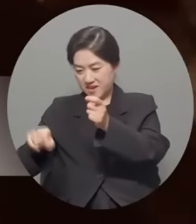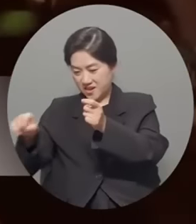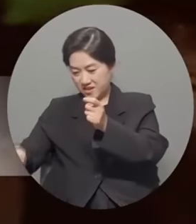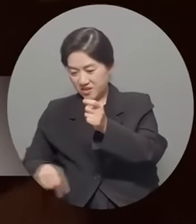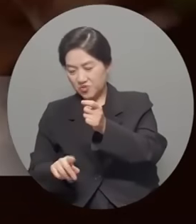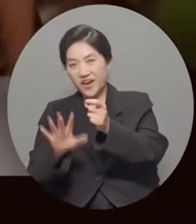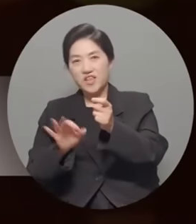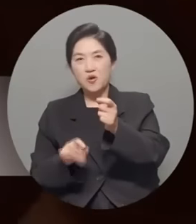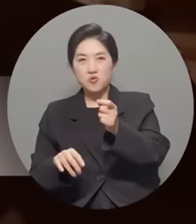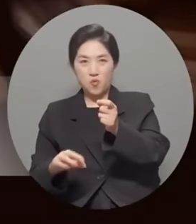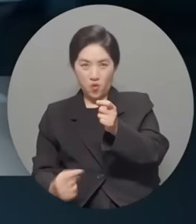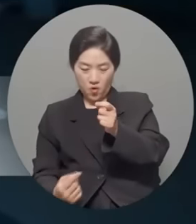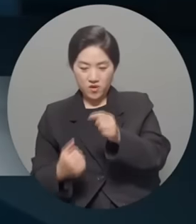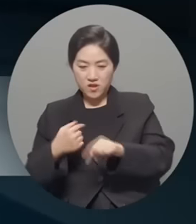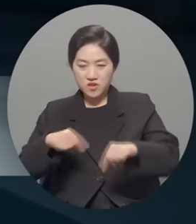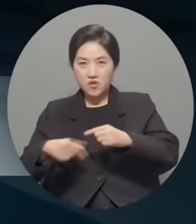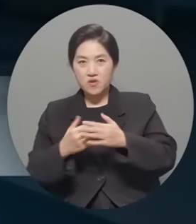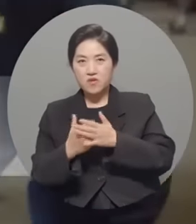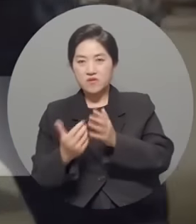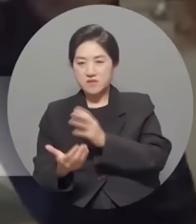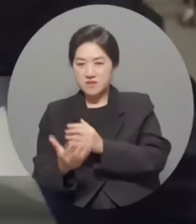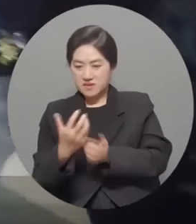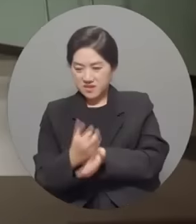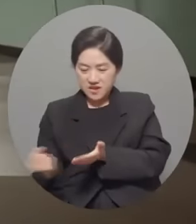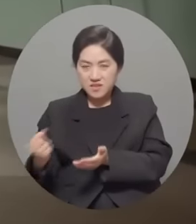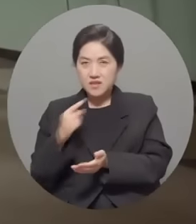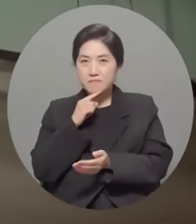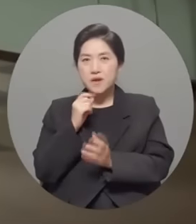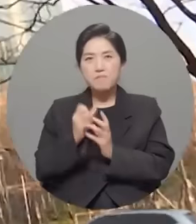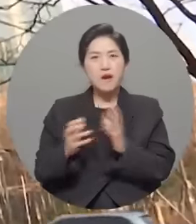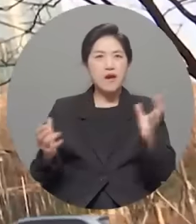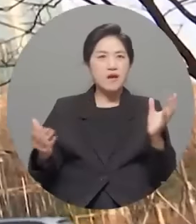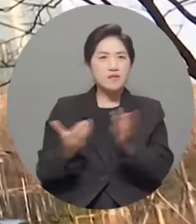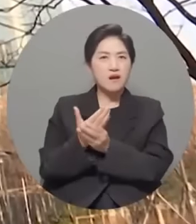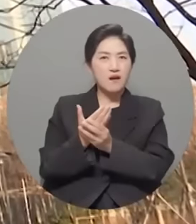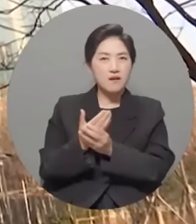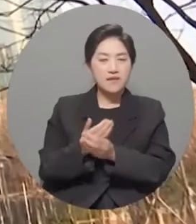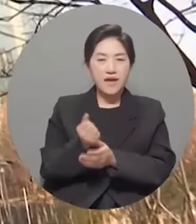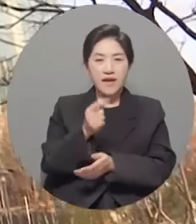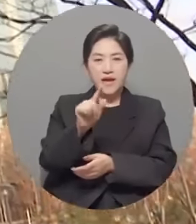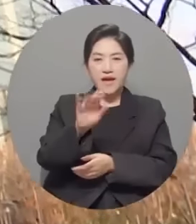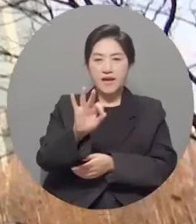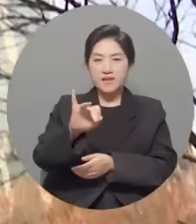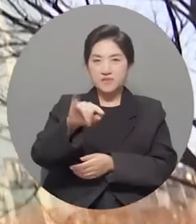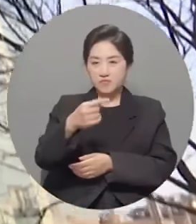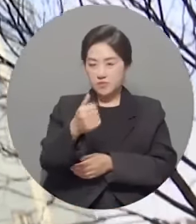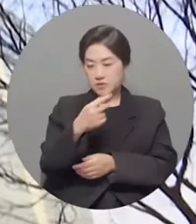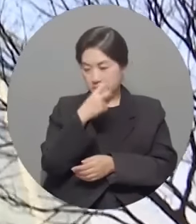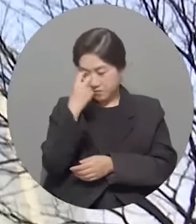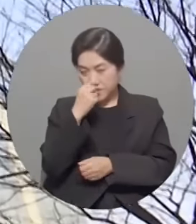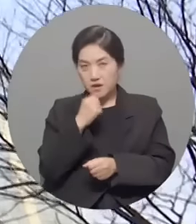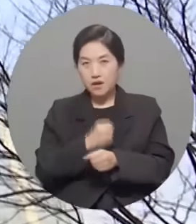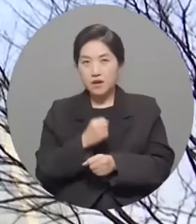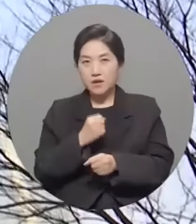어두어가 경영권을 탈취하려 했다는 논란에 휩싸였습니다. 하이브 관계자는 감사를 통해 어두어 측